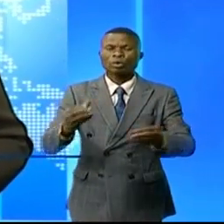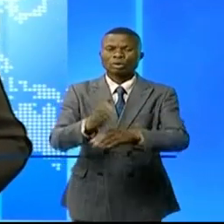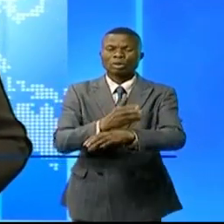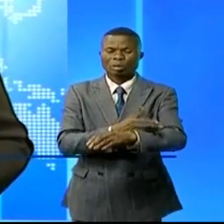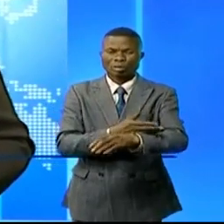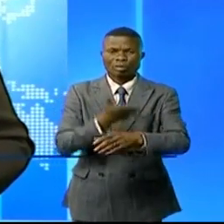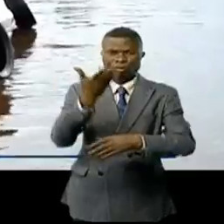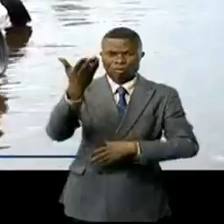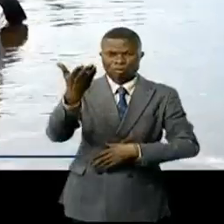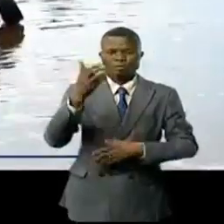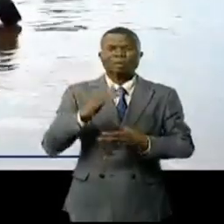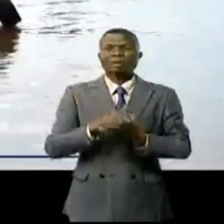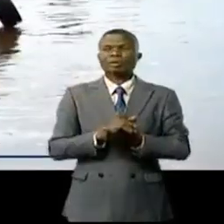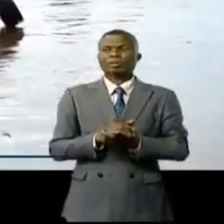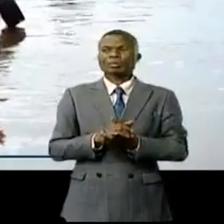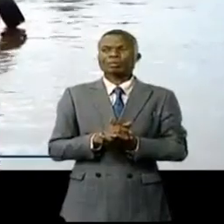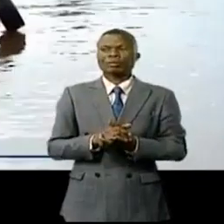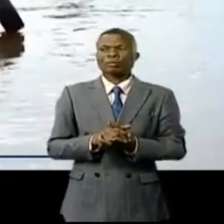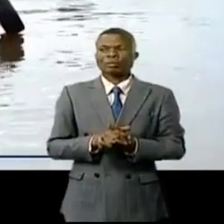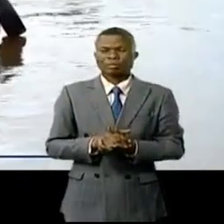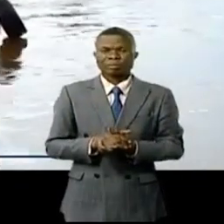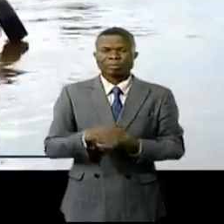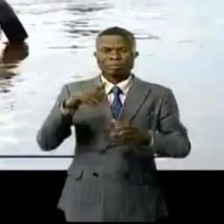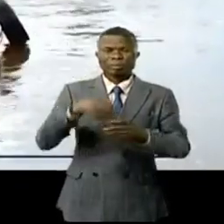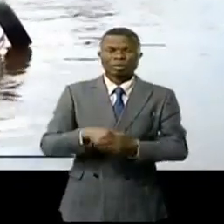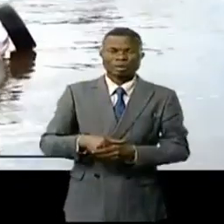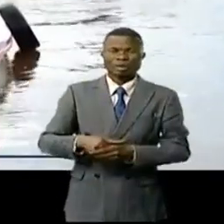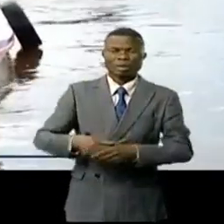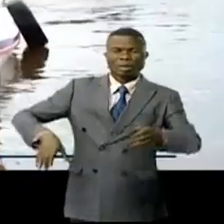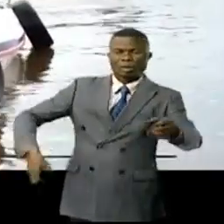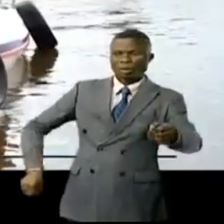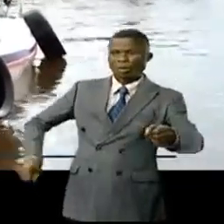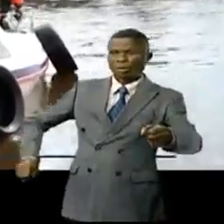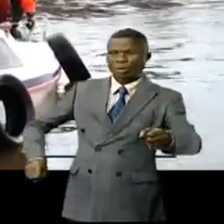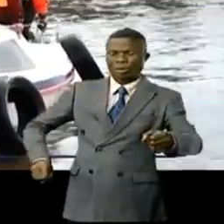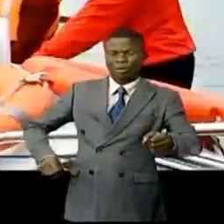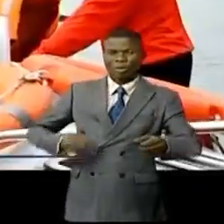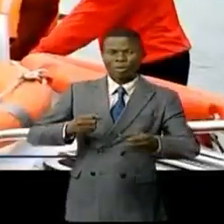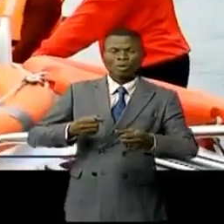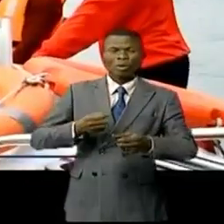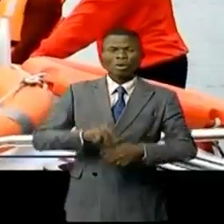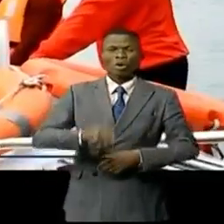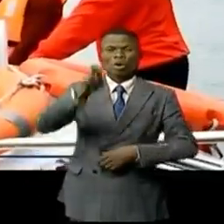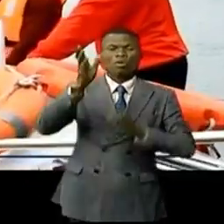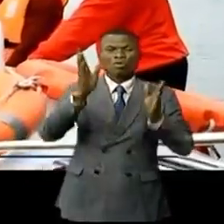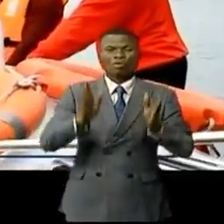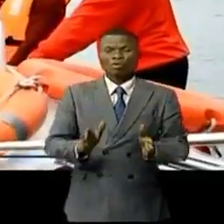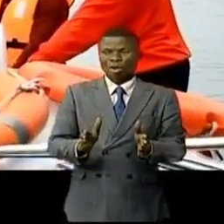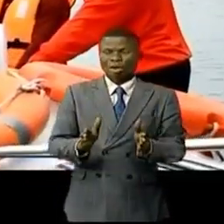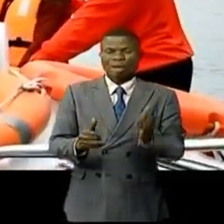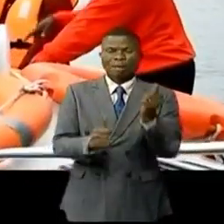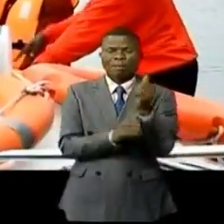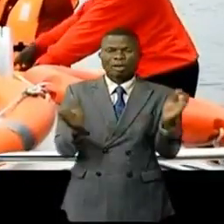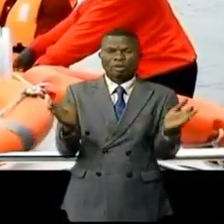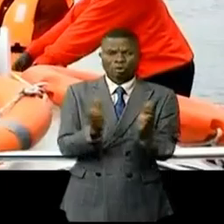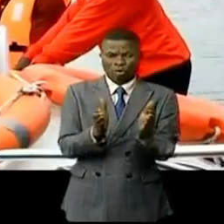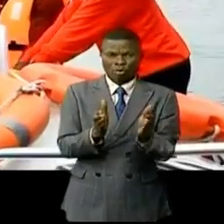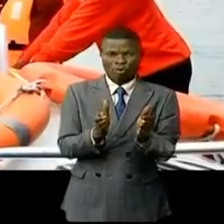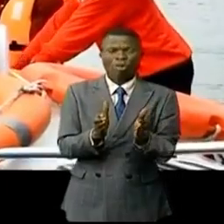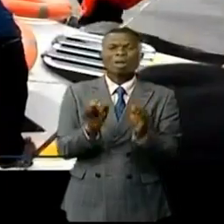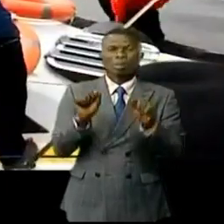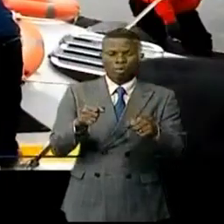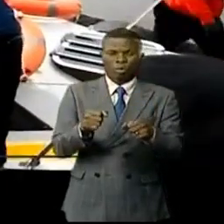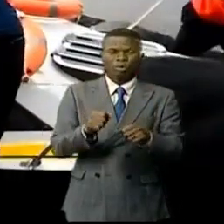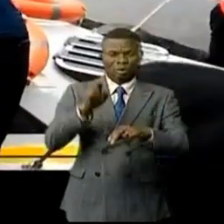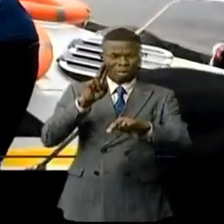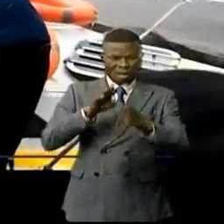présent. À bord de ces moteurs, quelques passagers, du moins un nombre réduit des passagers, peut prendre